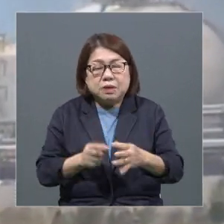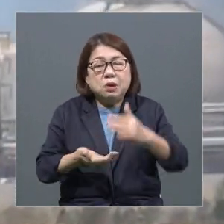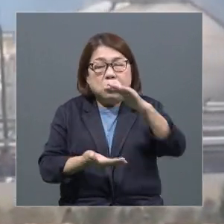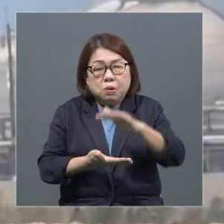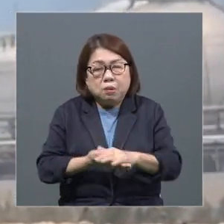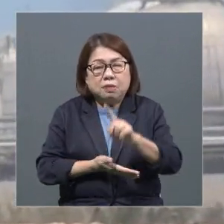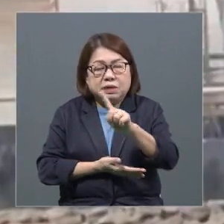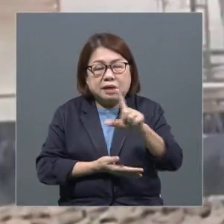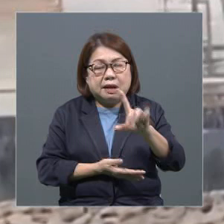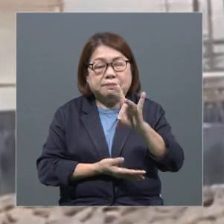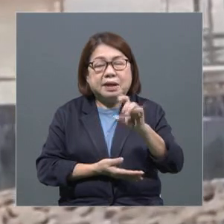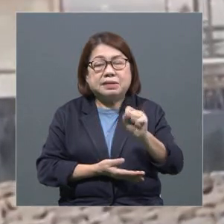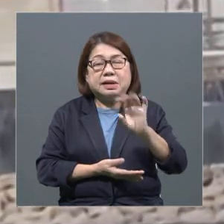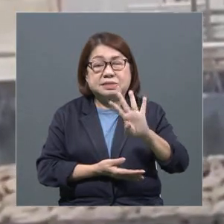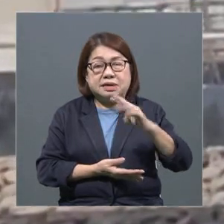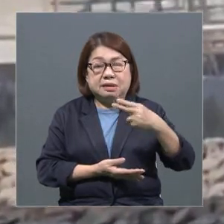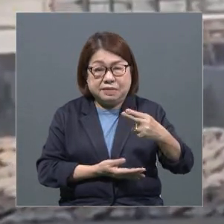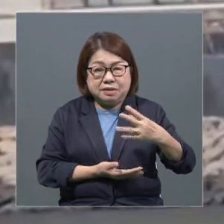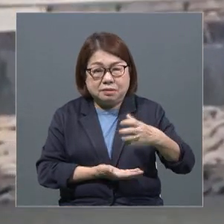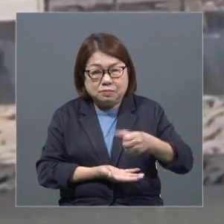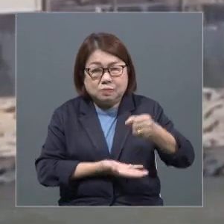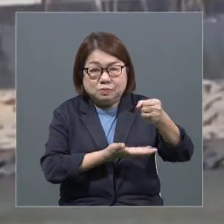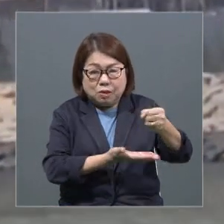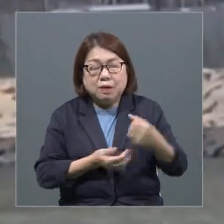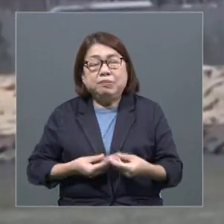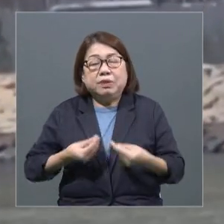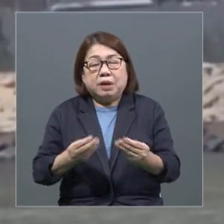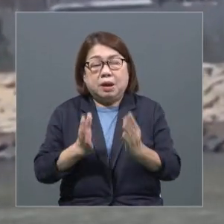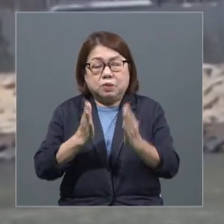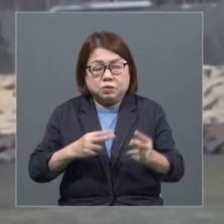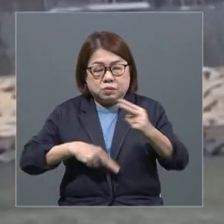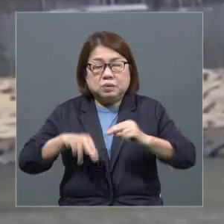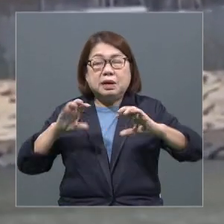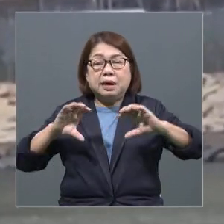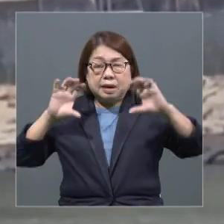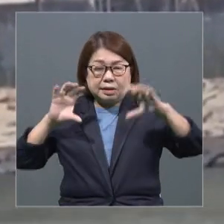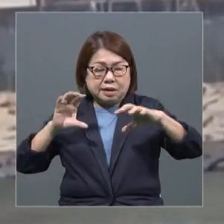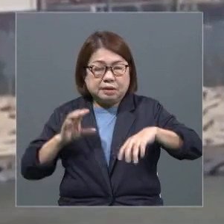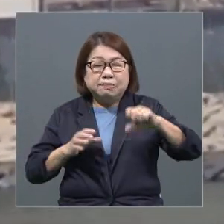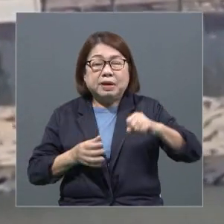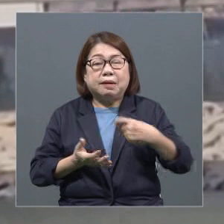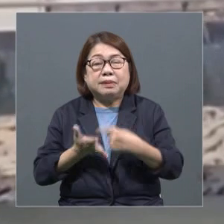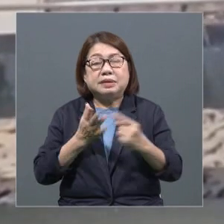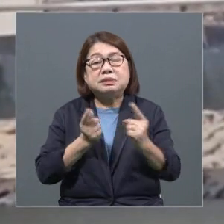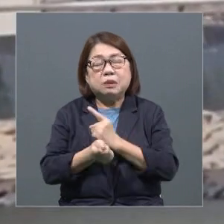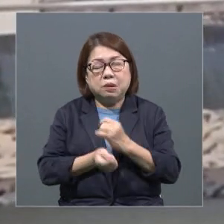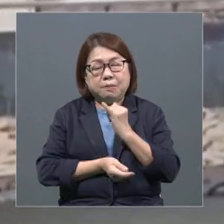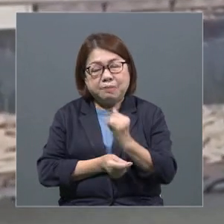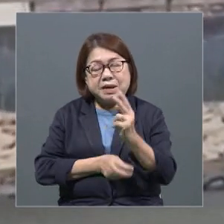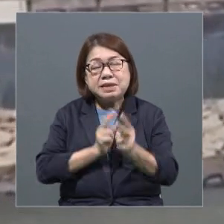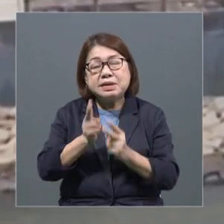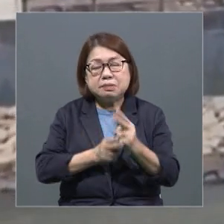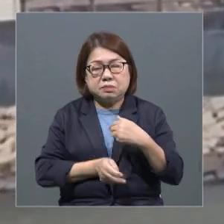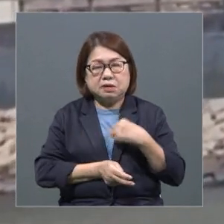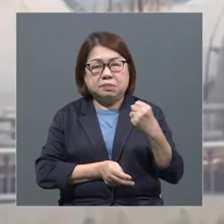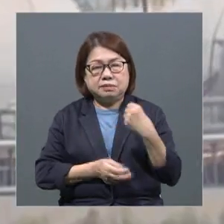840,000บาททั้งนี้ได้มอบหมายให้ผู้ตรวจราชการกรมสำนักงานประกันสังคมลงพื้นที่เยี่ยมให้กำลังใจญาติ